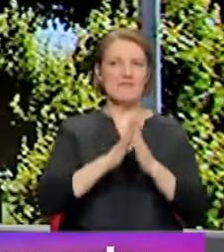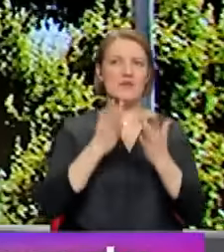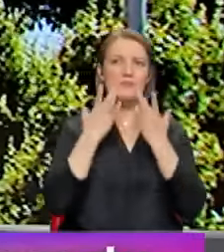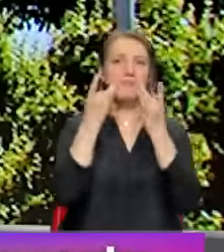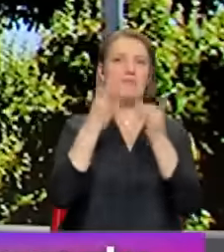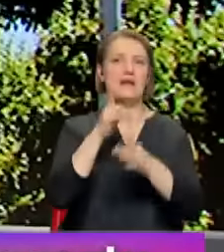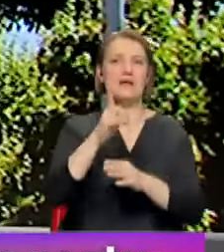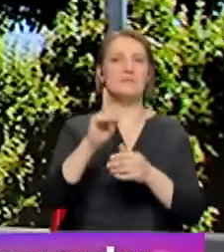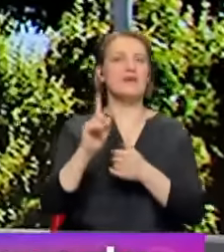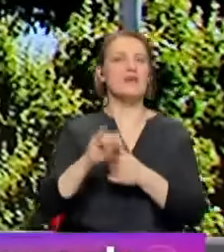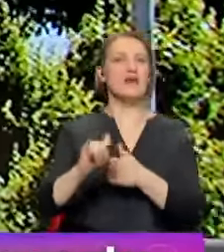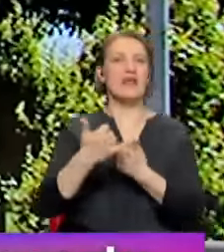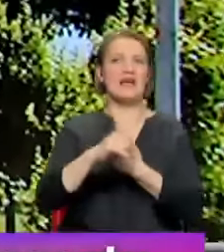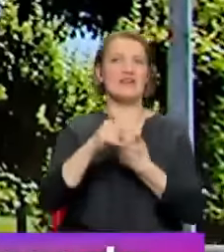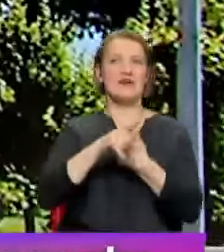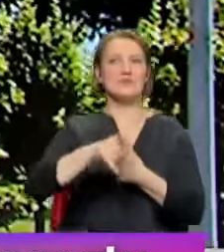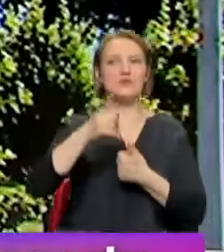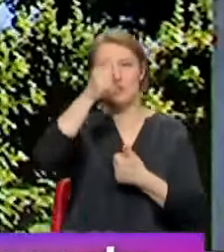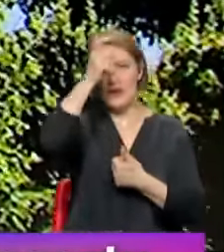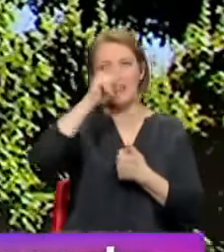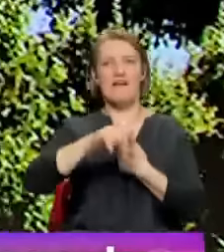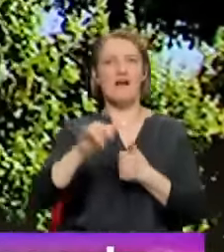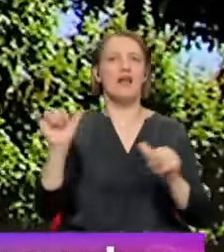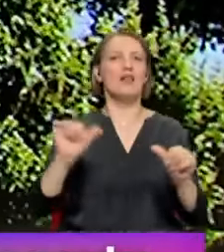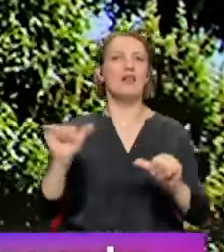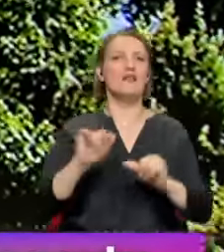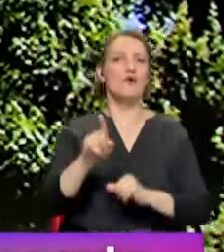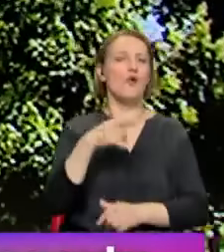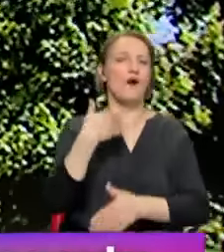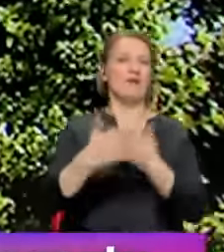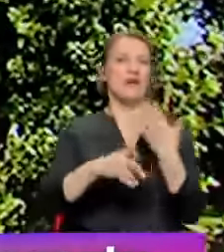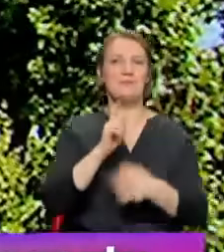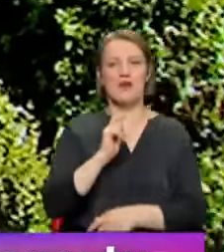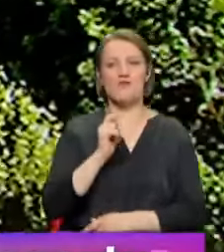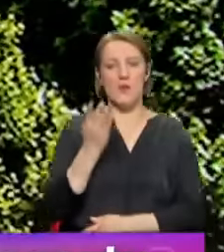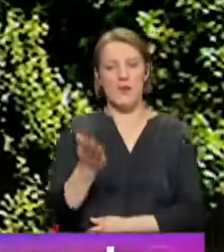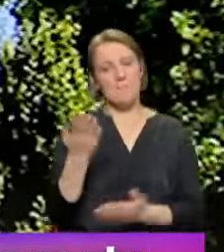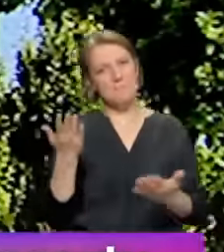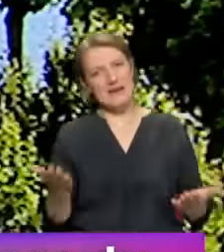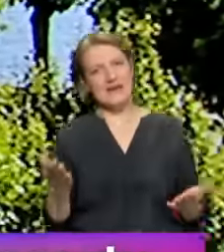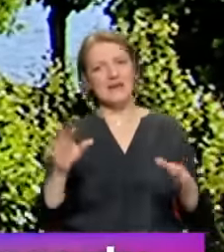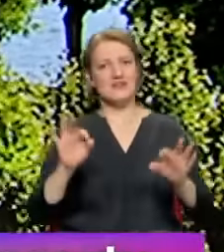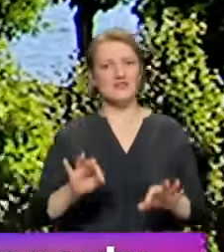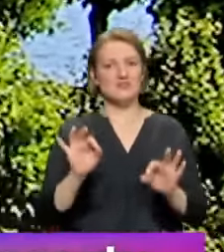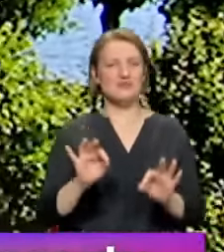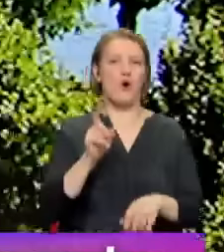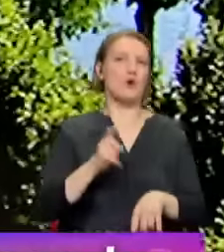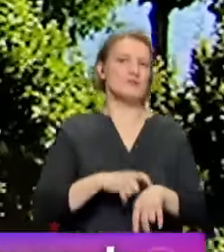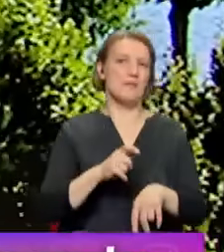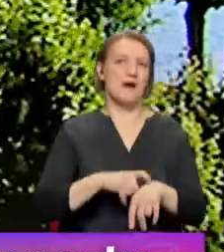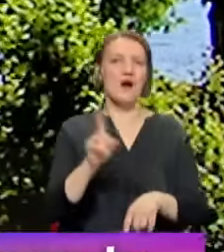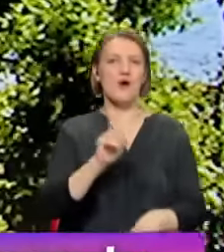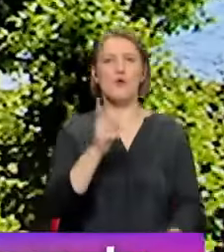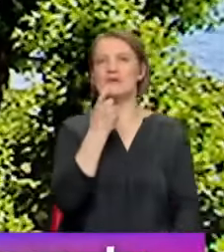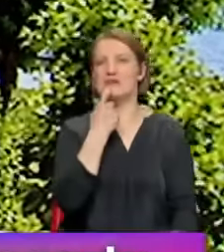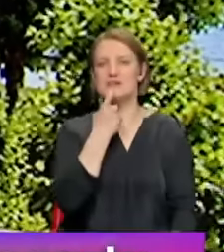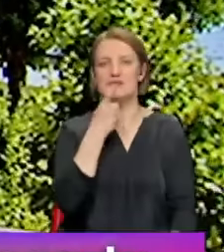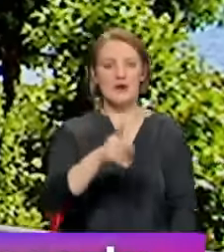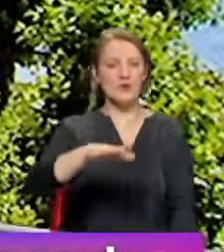bir yakınları evlenecek. Bu ülkede evlenilmez diyerek de onu anlatıyor mikrofona. Peki şimdi o zaman 10